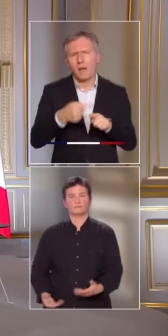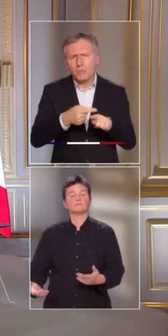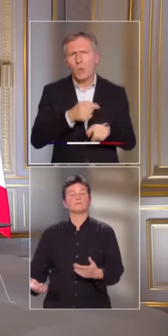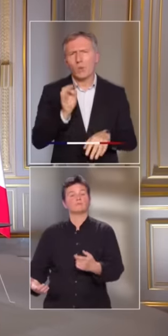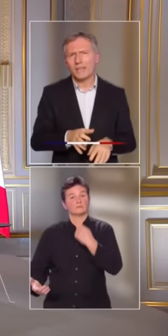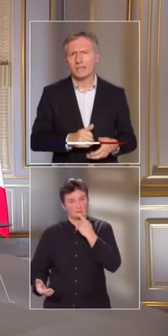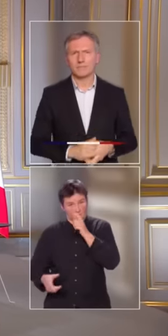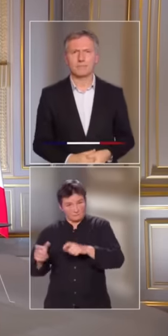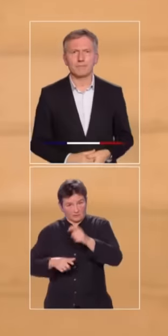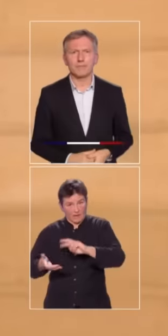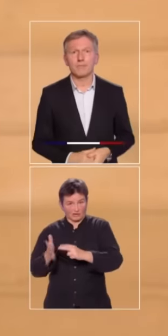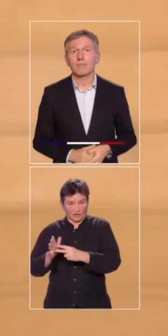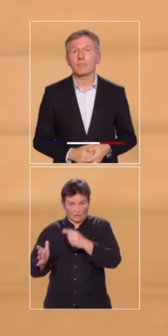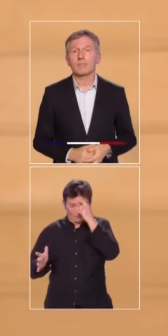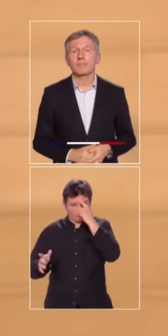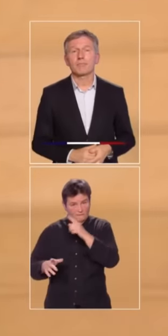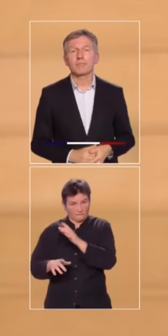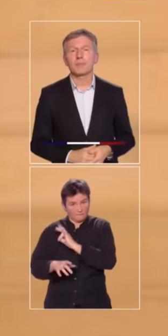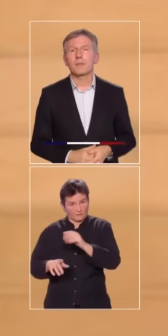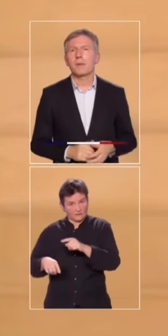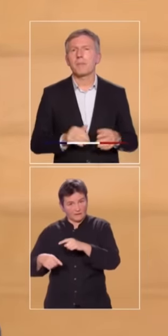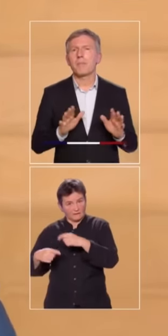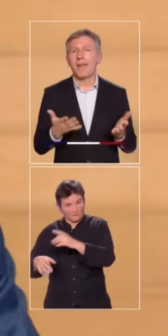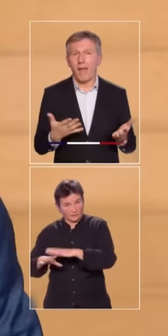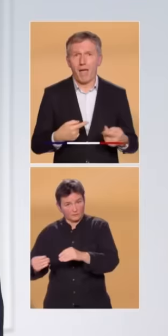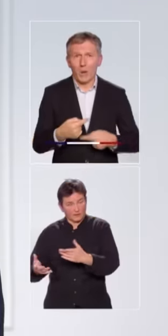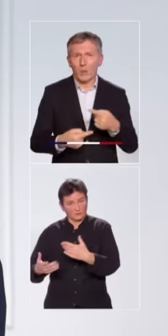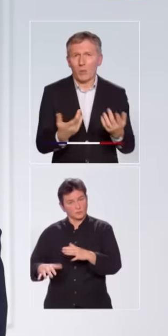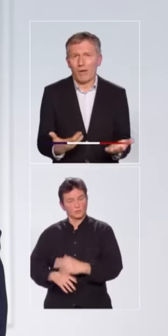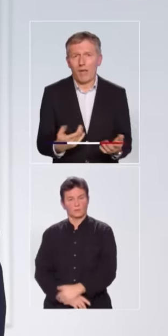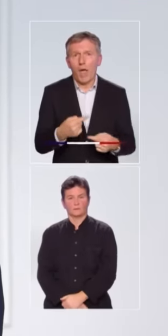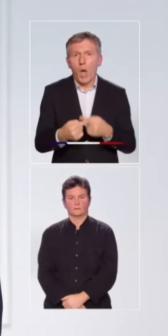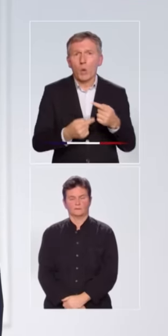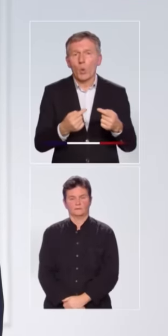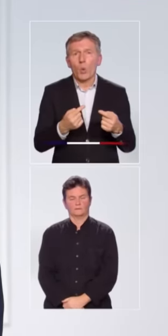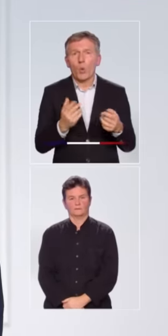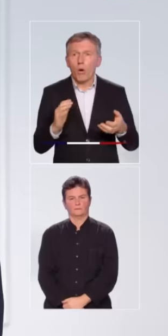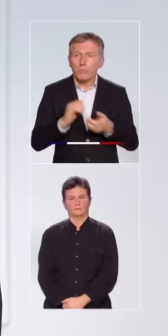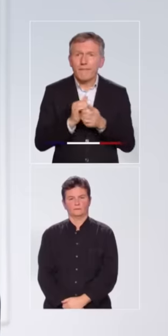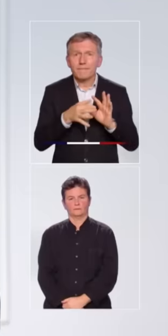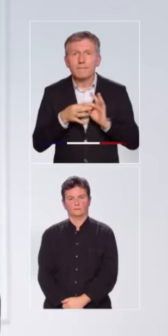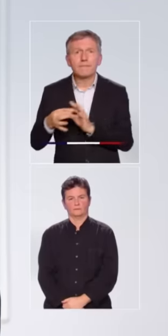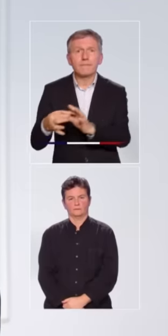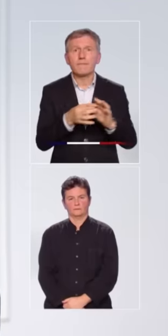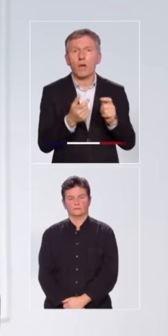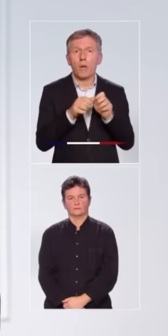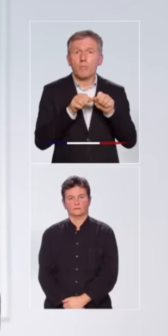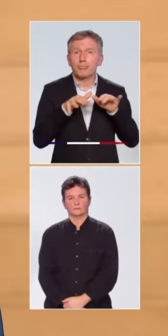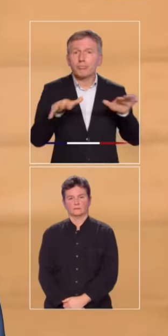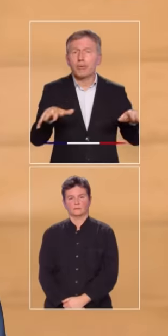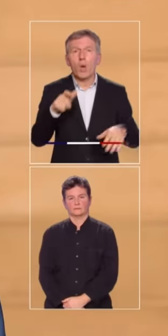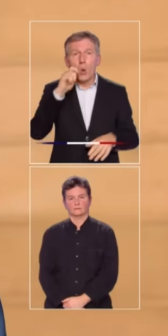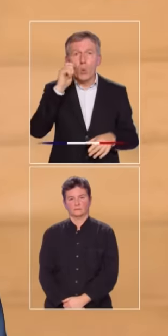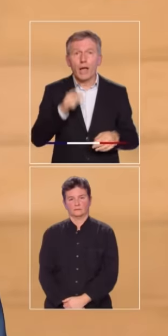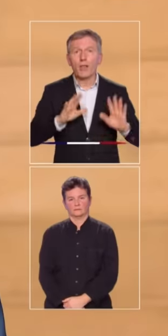clair, des ingénieurs français ont vocation à jouer. On est en train de regarder, dans le cadre de ces coalitions, les déploiements qu'on fera en Ukraine